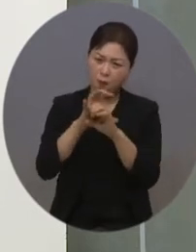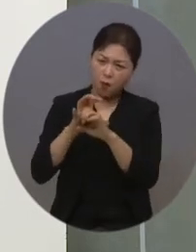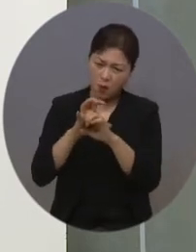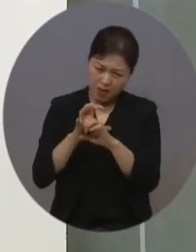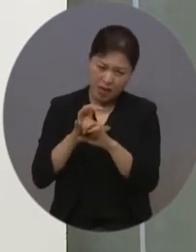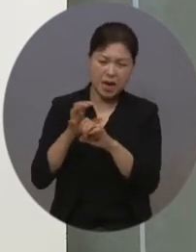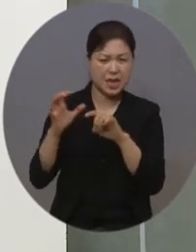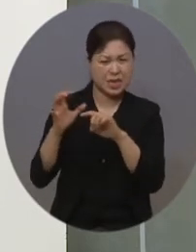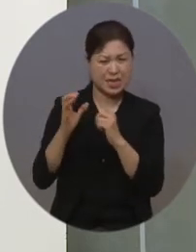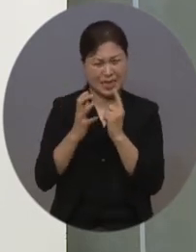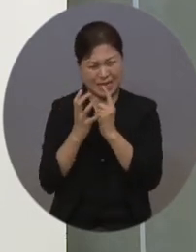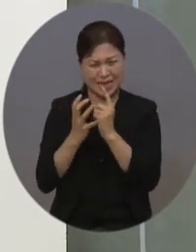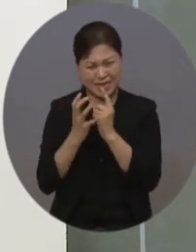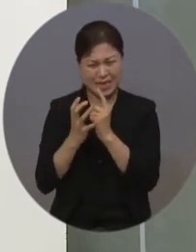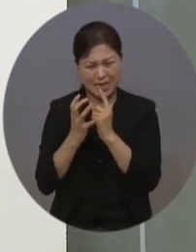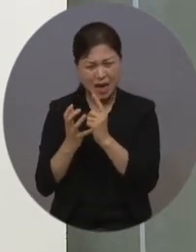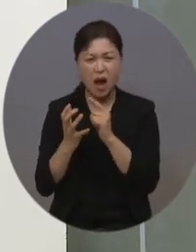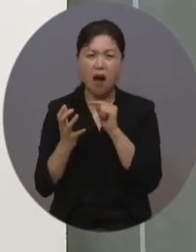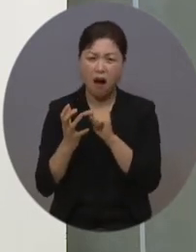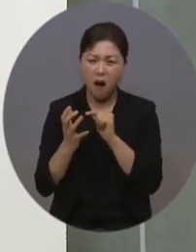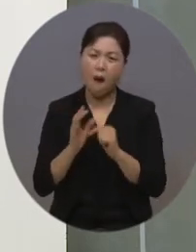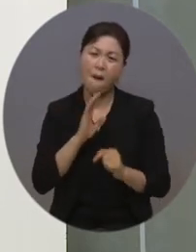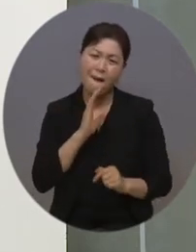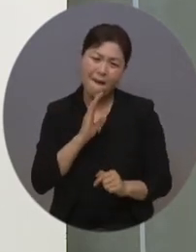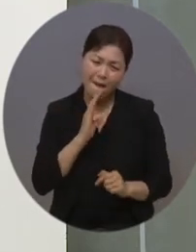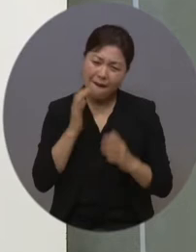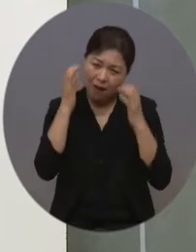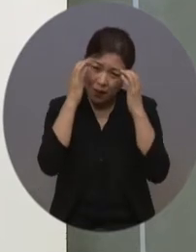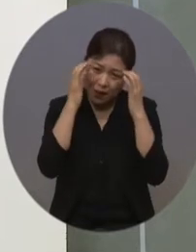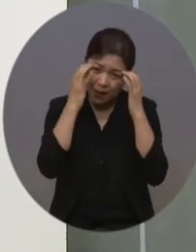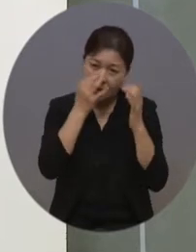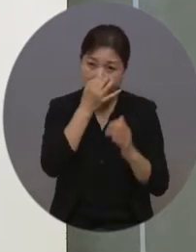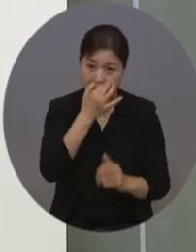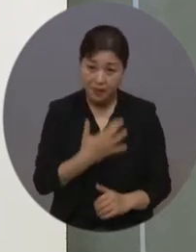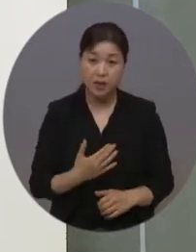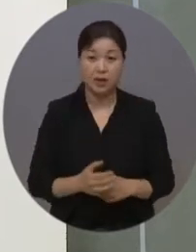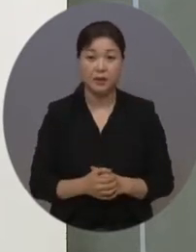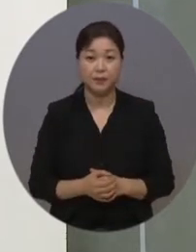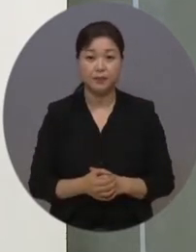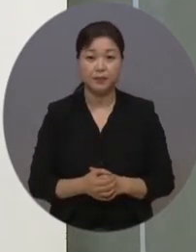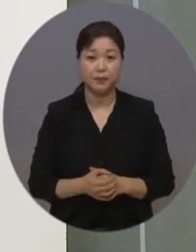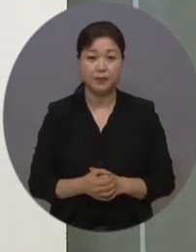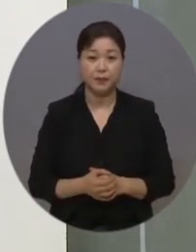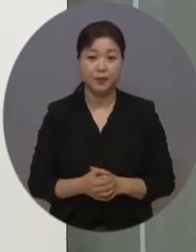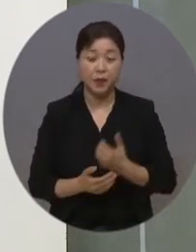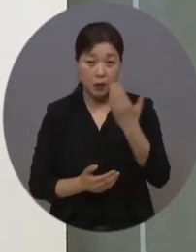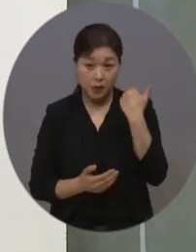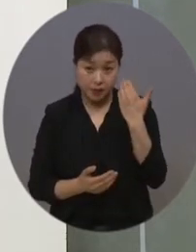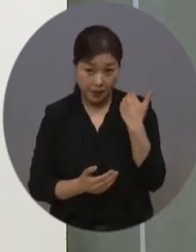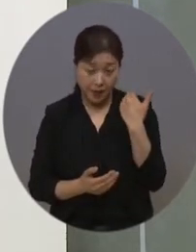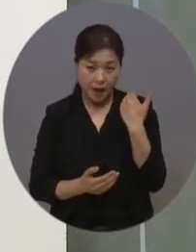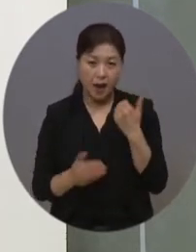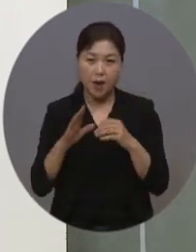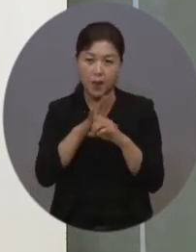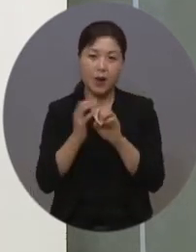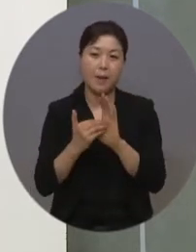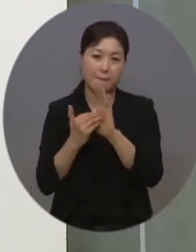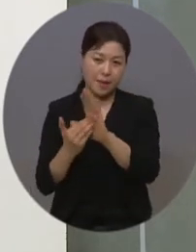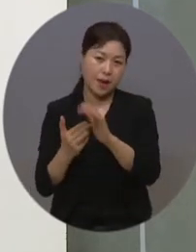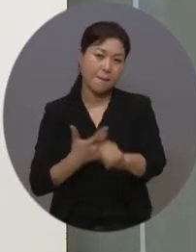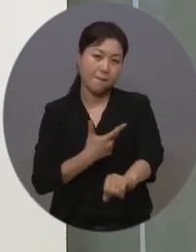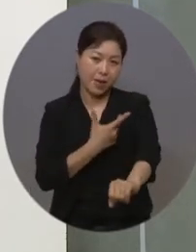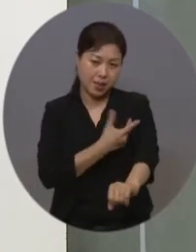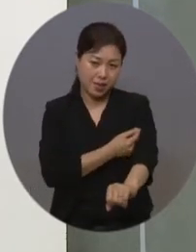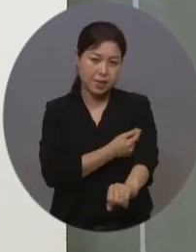싸우느라고 많은 어려움과 고통을 받고 있습니다만 이제 요즘에는 백신 접종에 큰 희망을